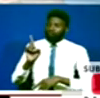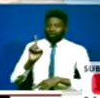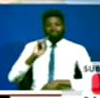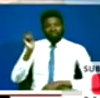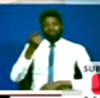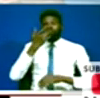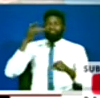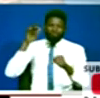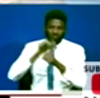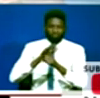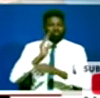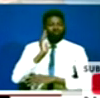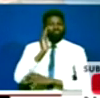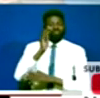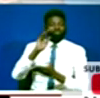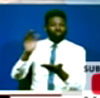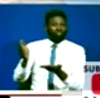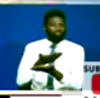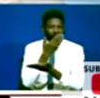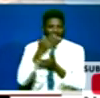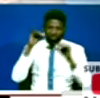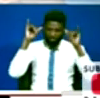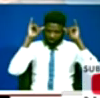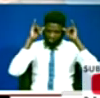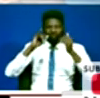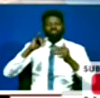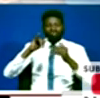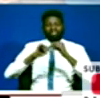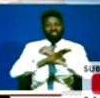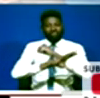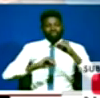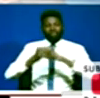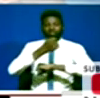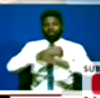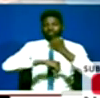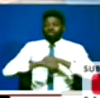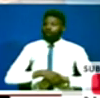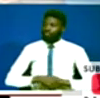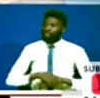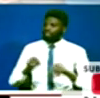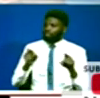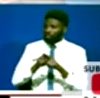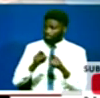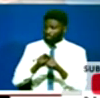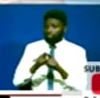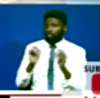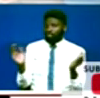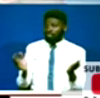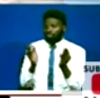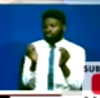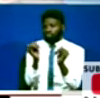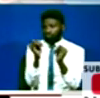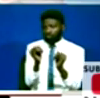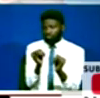wizi wa mifugo katika enzi ya utawala wake. Wakati huo, Rais Ruto aliwahimiza maafisa hao wapya kuwa na